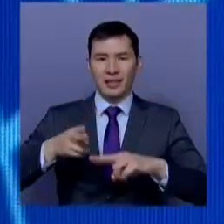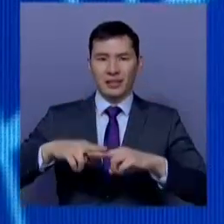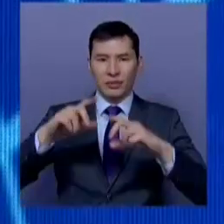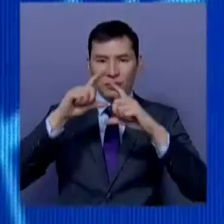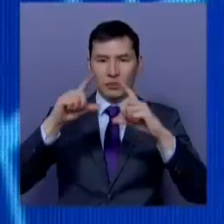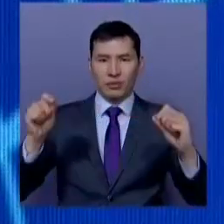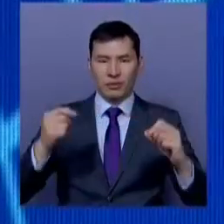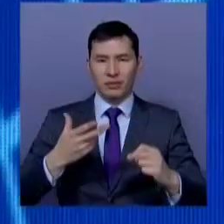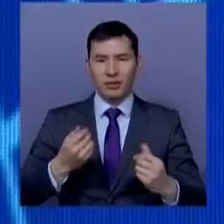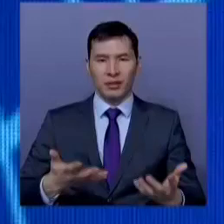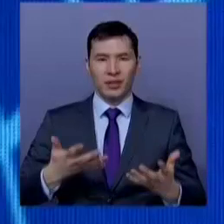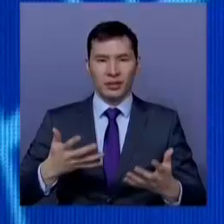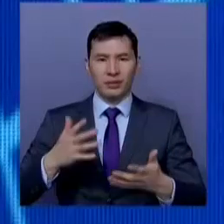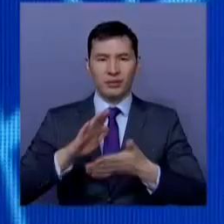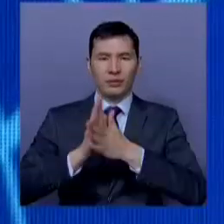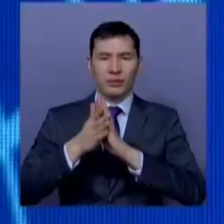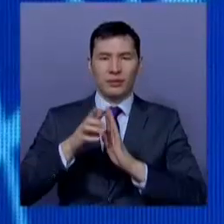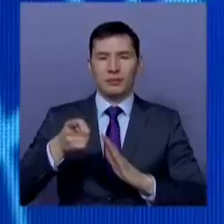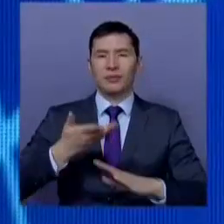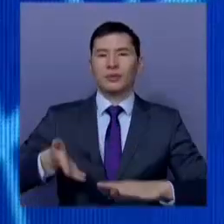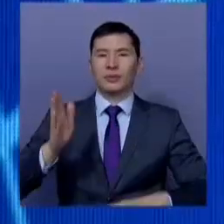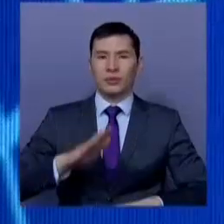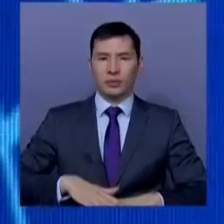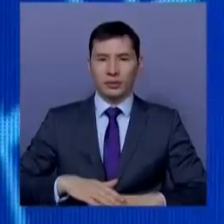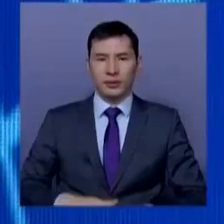әрине жағдайларыңыз қиын.